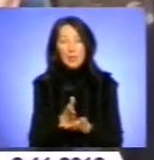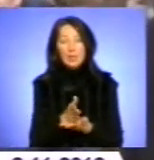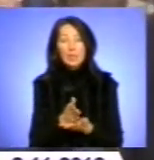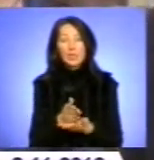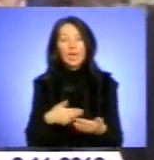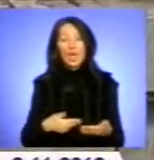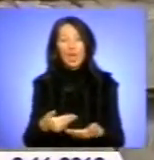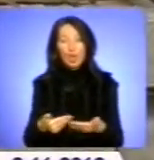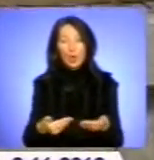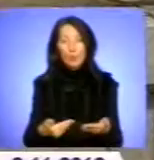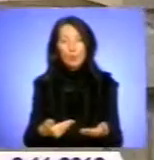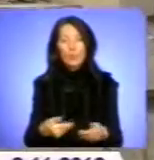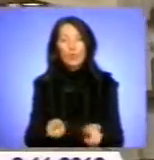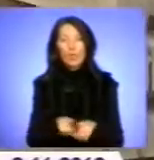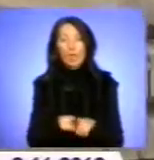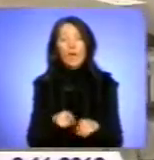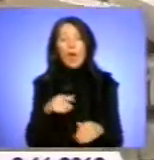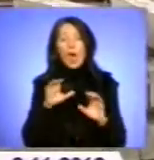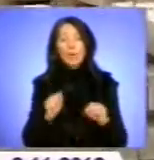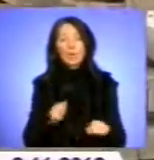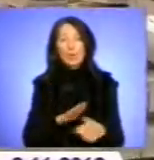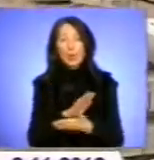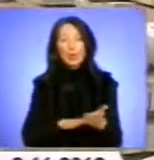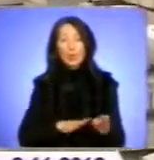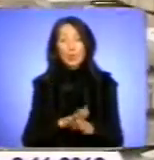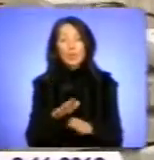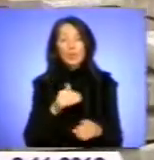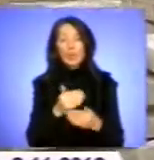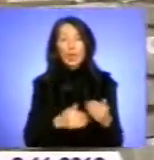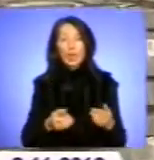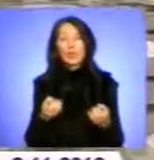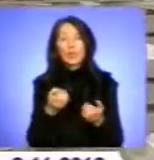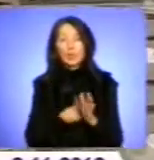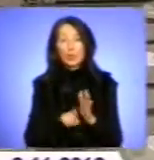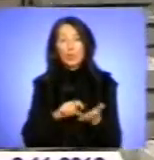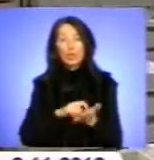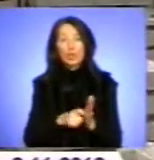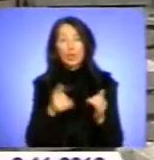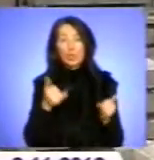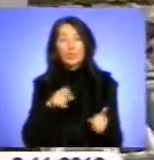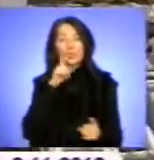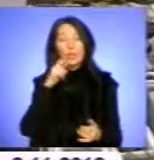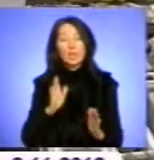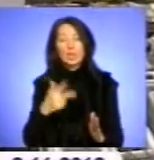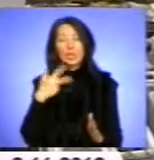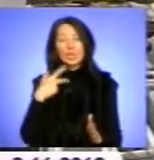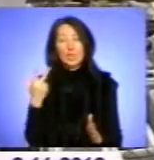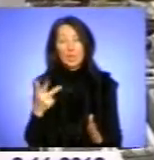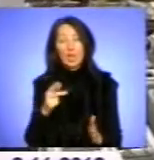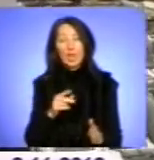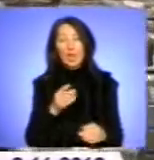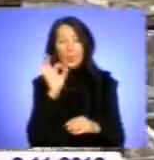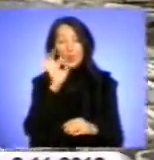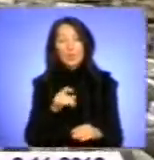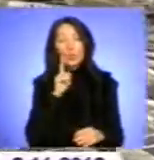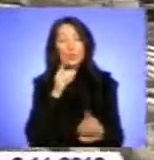идем. Водночас влада продовжує реалізовувати програму «Доступне житло». Наразі в Україні лише 33% молодих сімей мають власні квадратні метри.